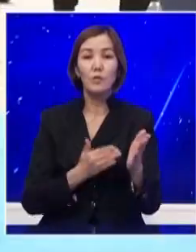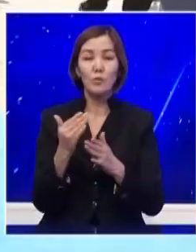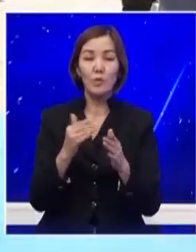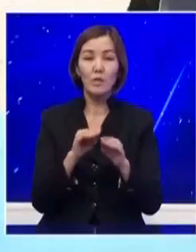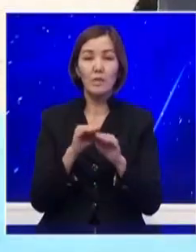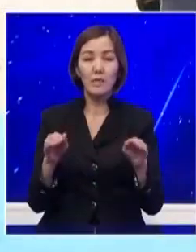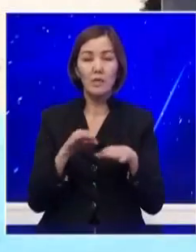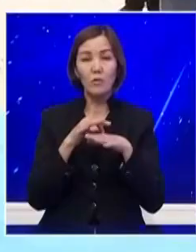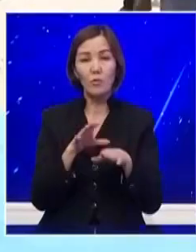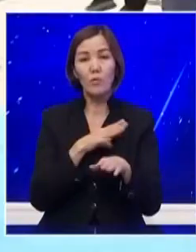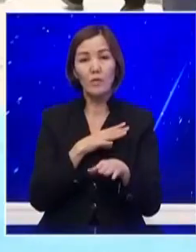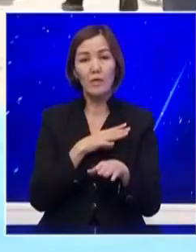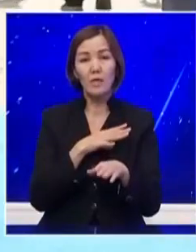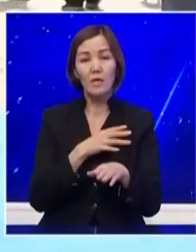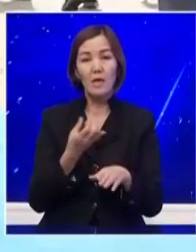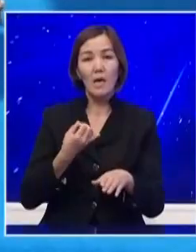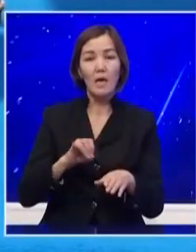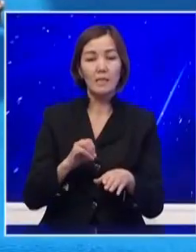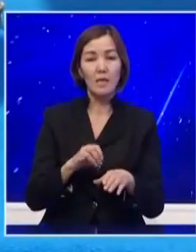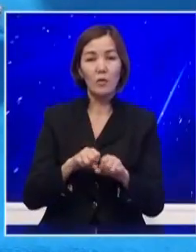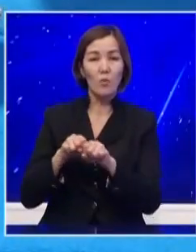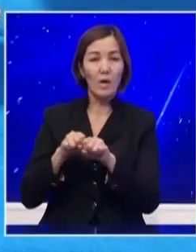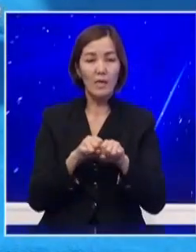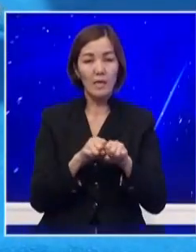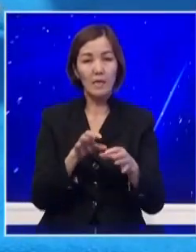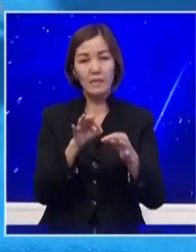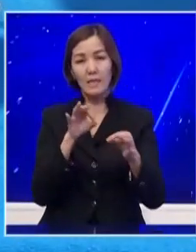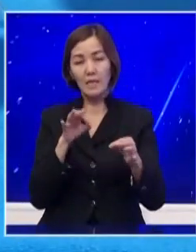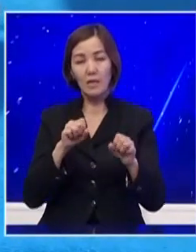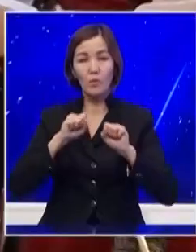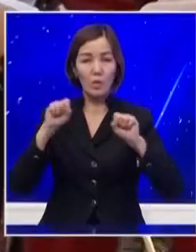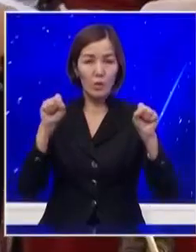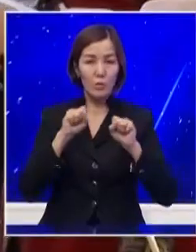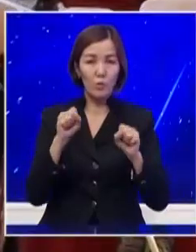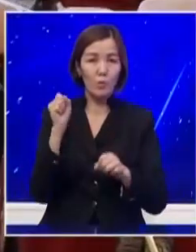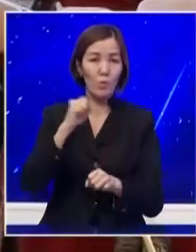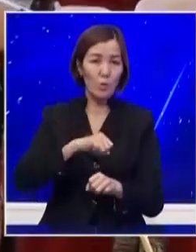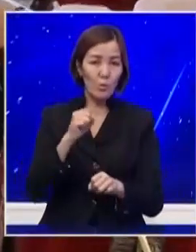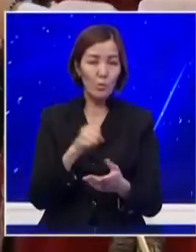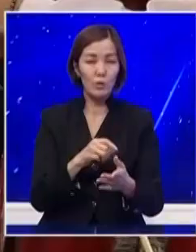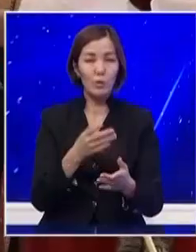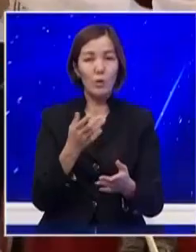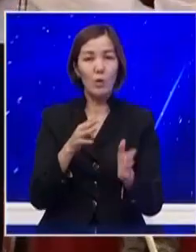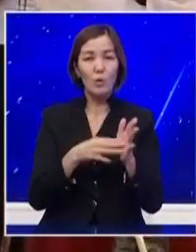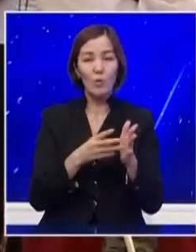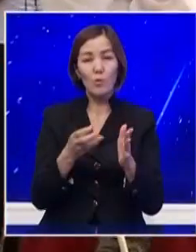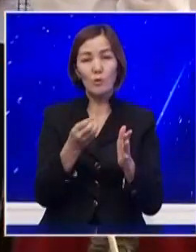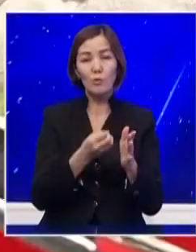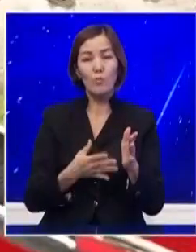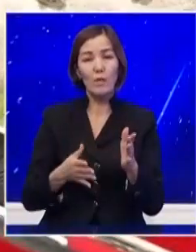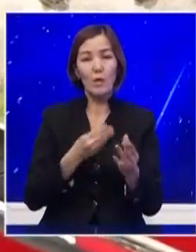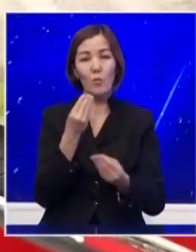өткізілді. Қатысушылар асық ату, арқан тарту, садақ ату, кір көтеру, қол күресі мен тоғызқұмалақ сынды ұлттық